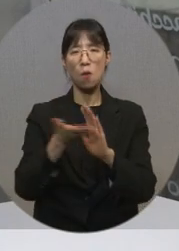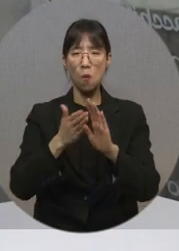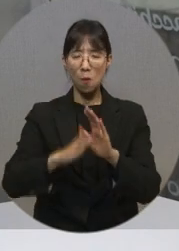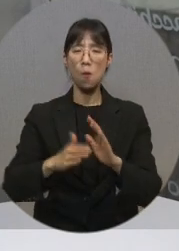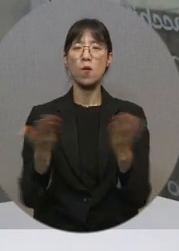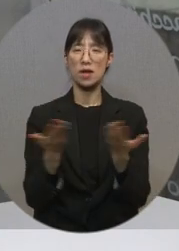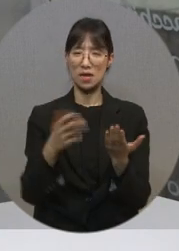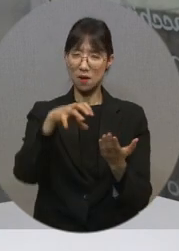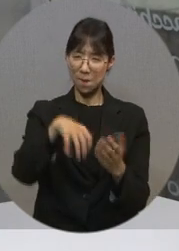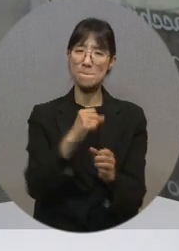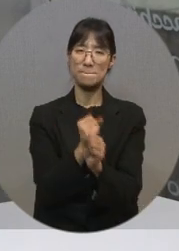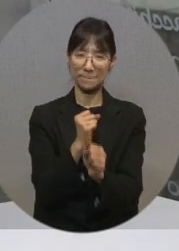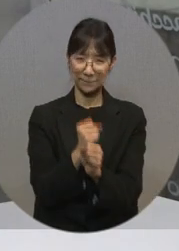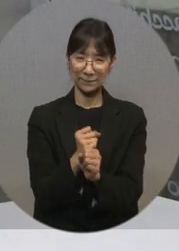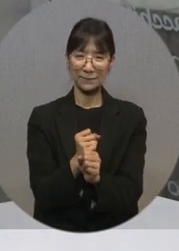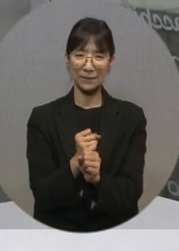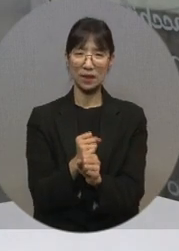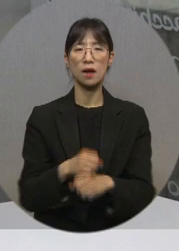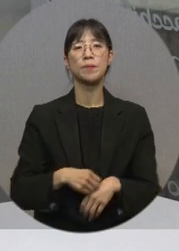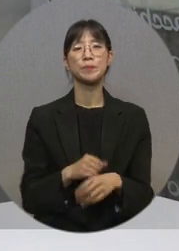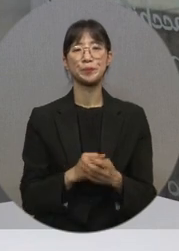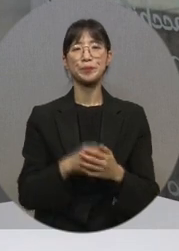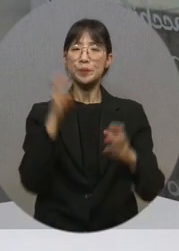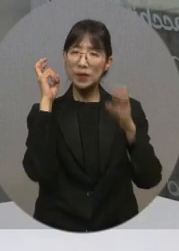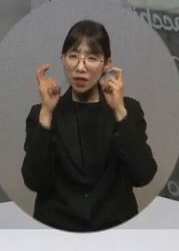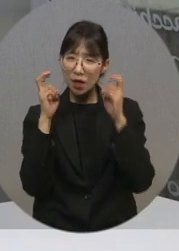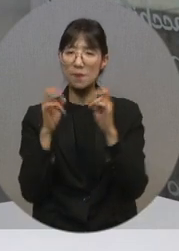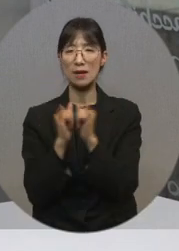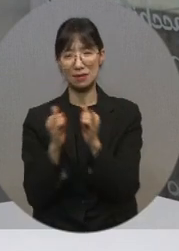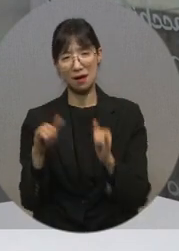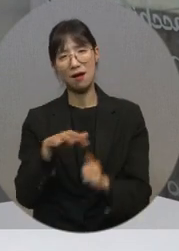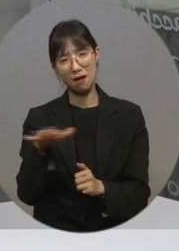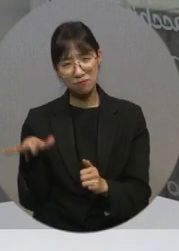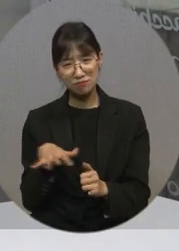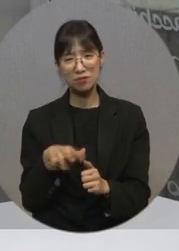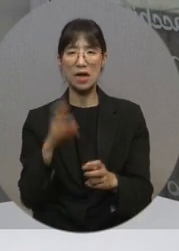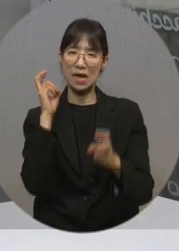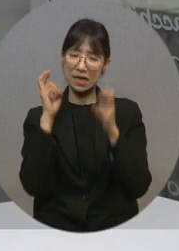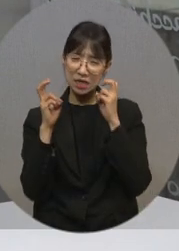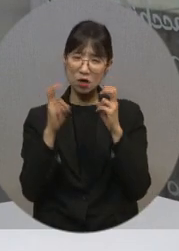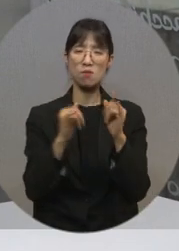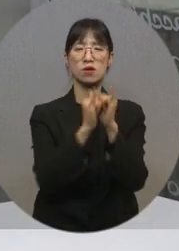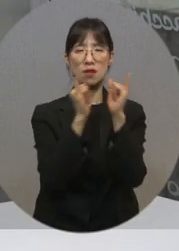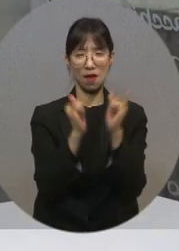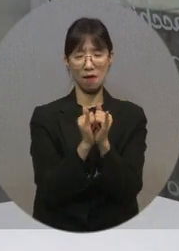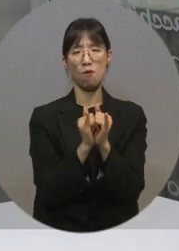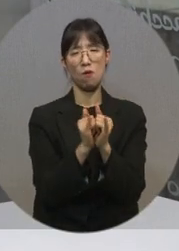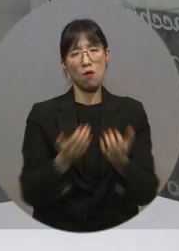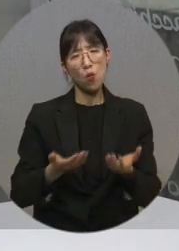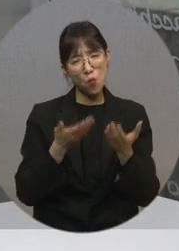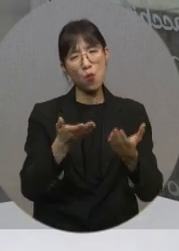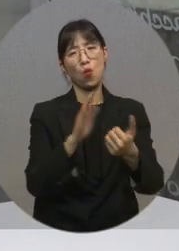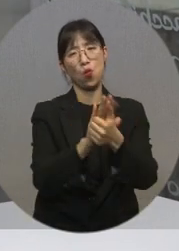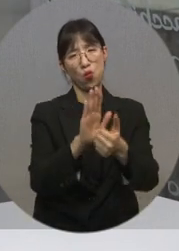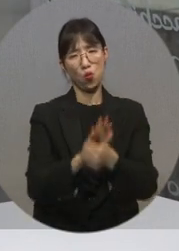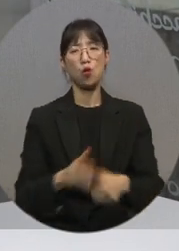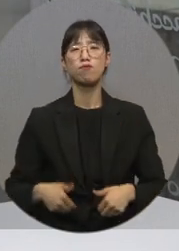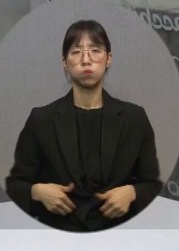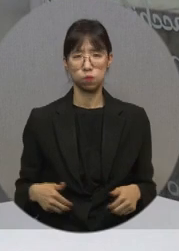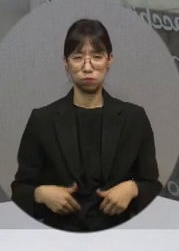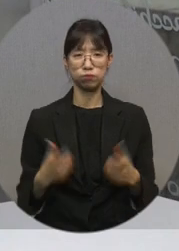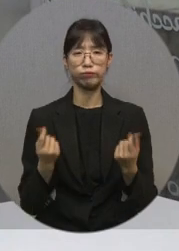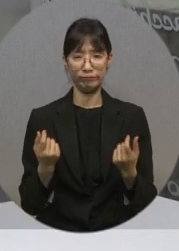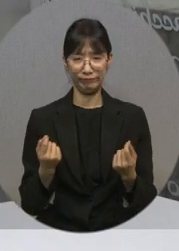일자리를 만들어내고, 그다음에 기업하시는 분들도 사회적으로 기업이 사회에 공헌할 수도 있어야